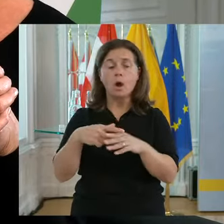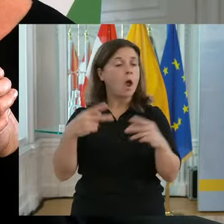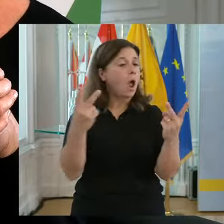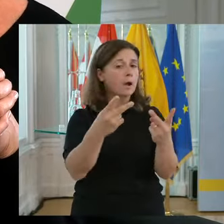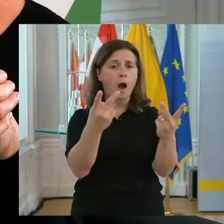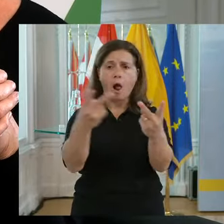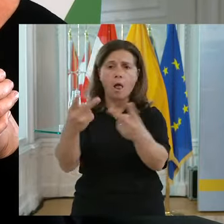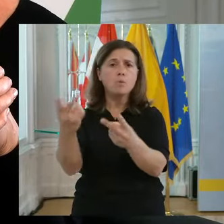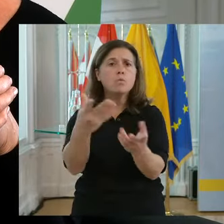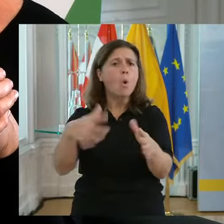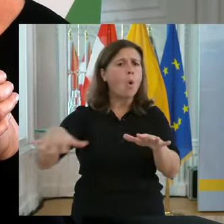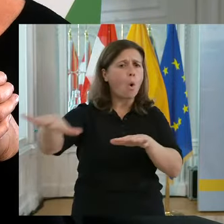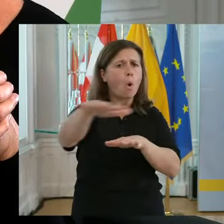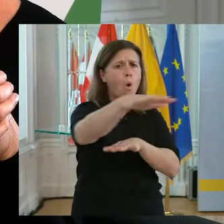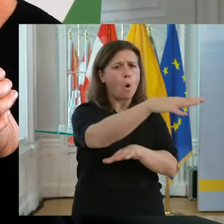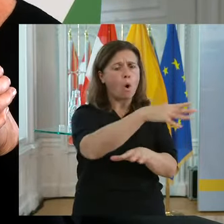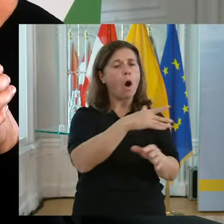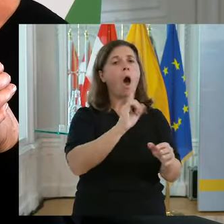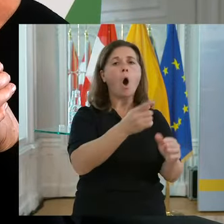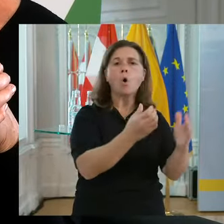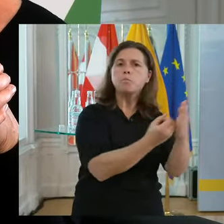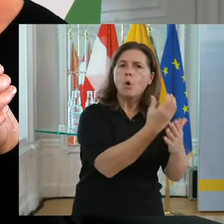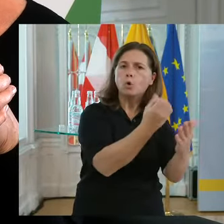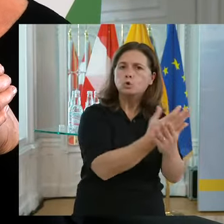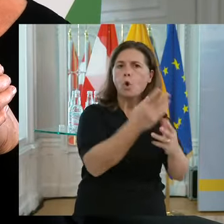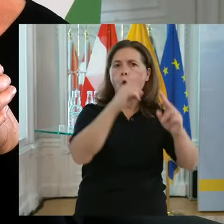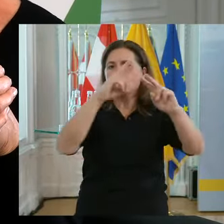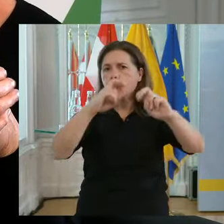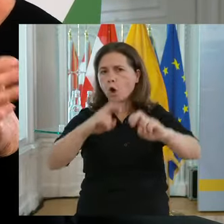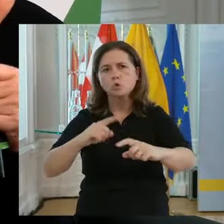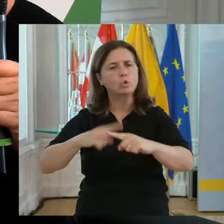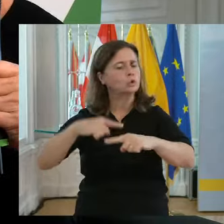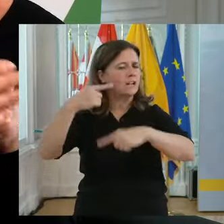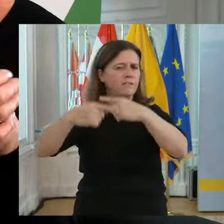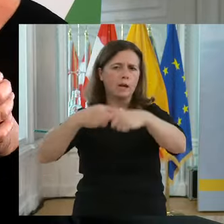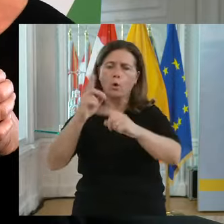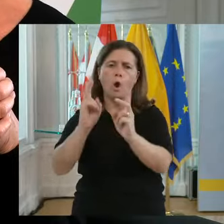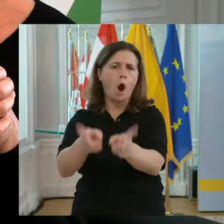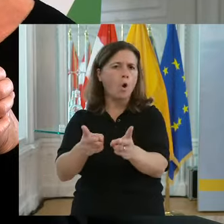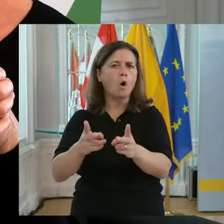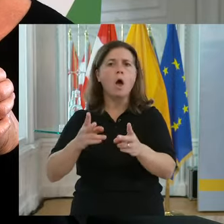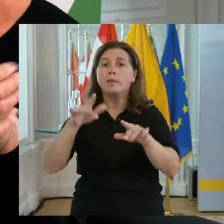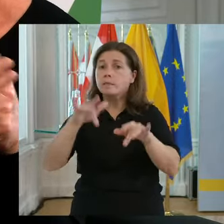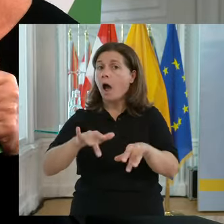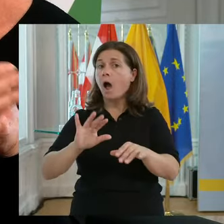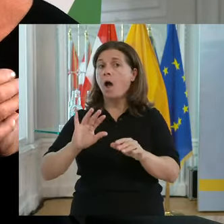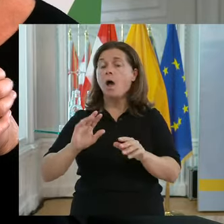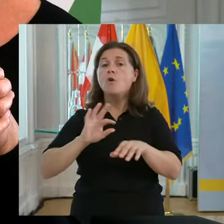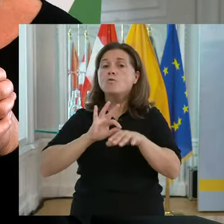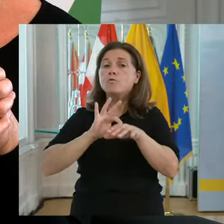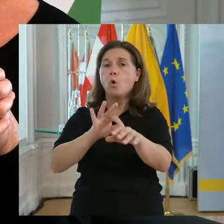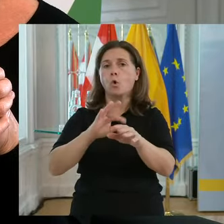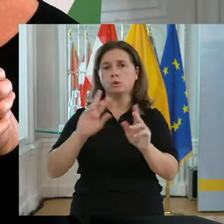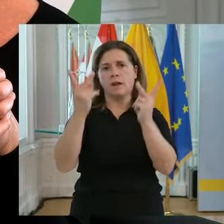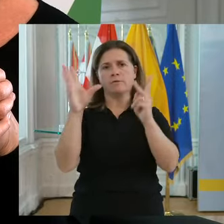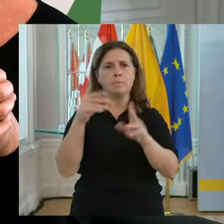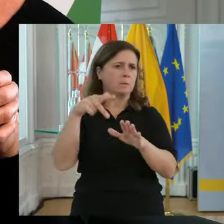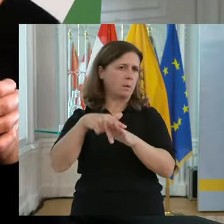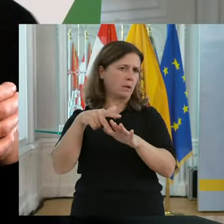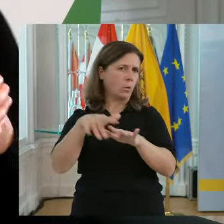zu beschäftigen. Wir haben sie in der Produktion, wir haben sie in der Forschung und Entwicklung, ja, wir haben Führungskräfte, die eine Behinderung